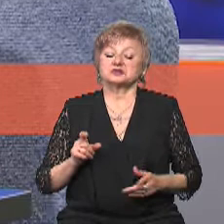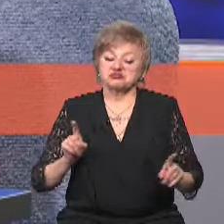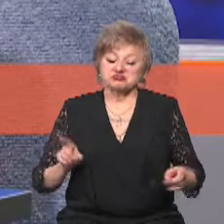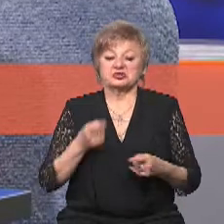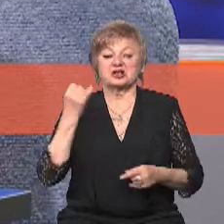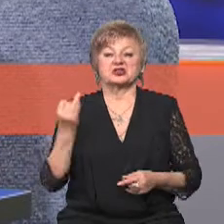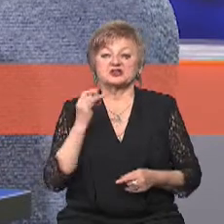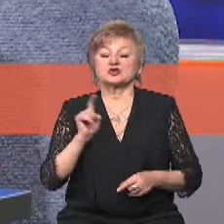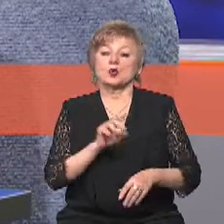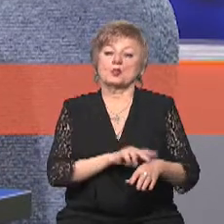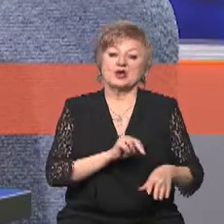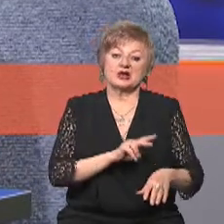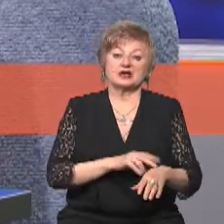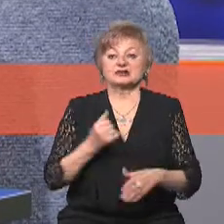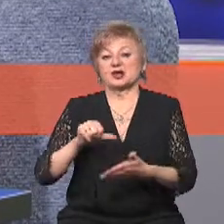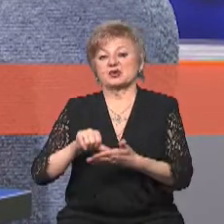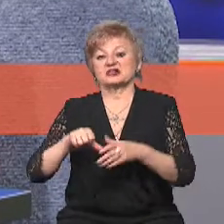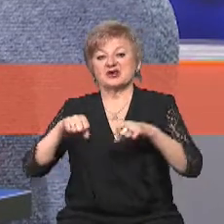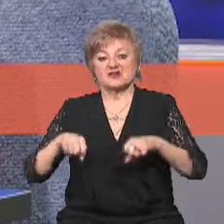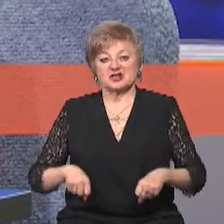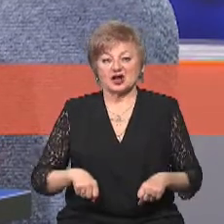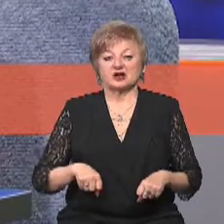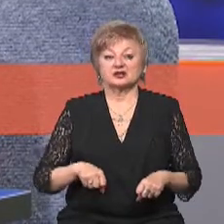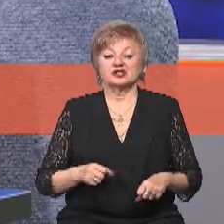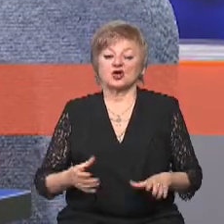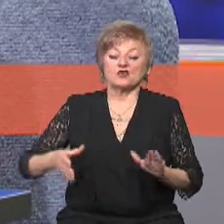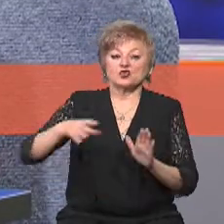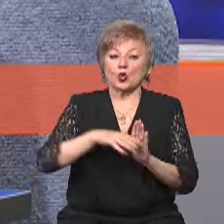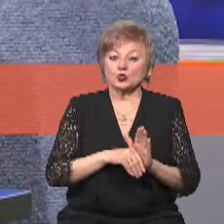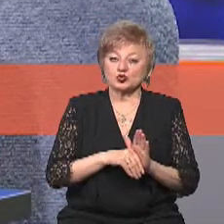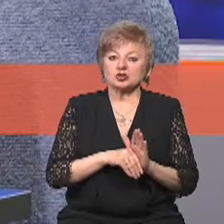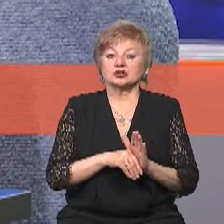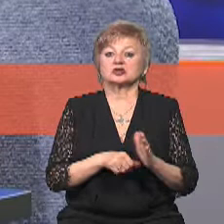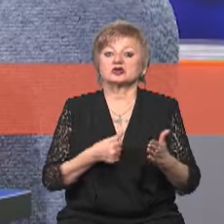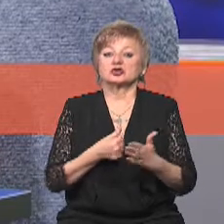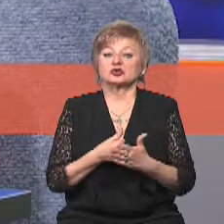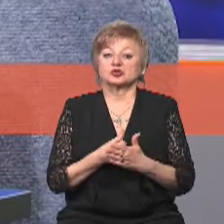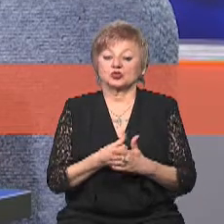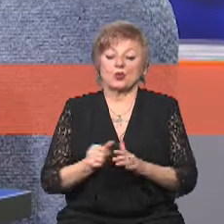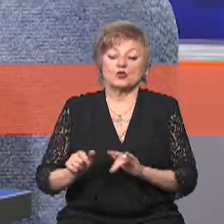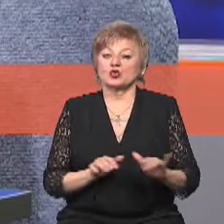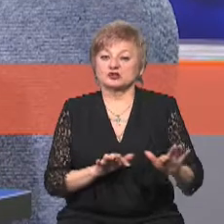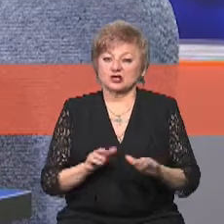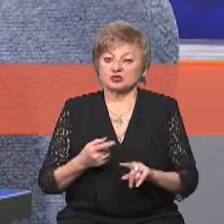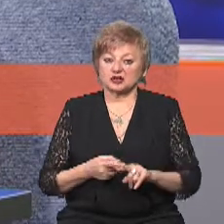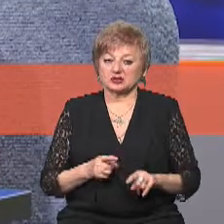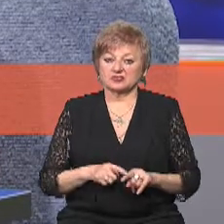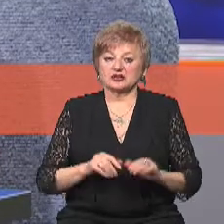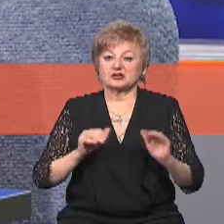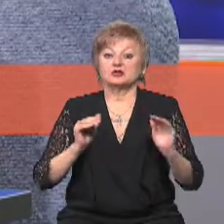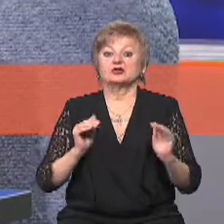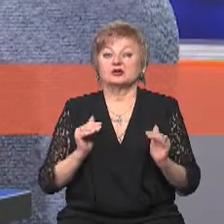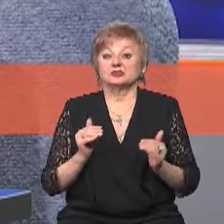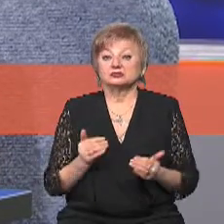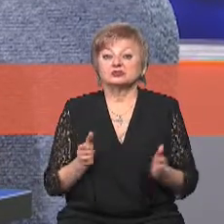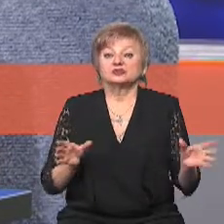аби правоохоронці і представники влади долучилися до процесу цього зменшення